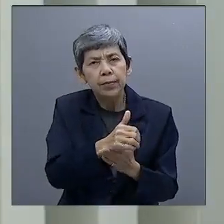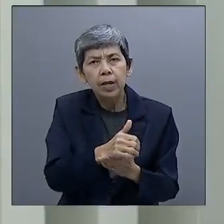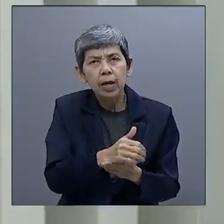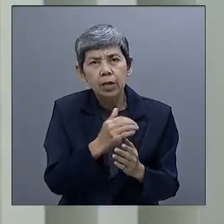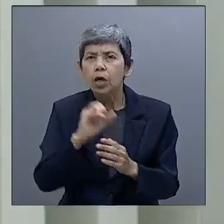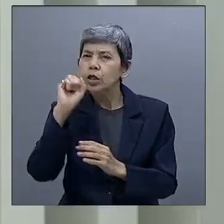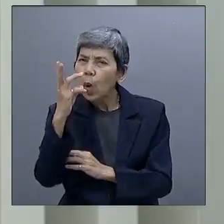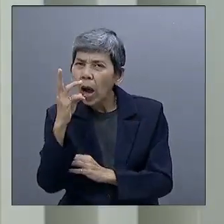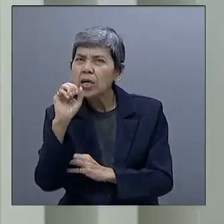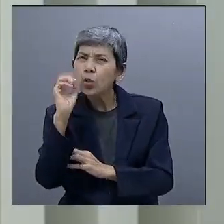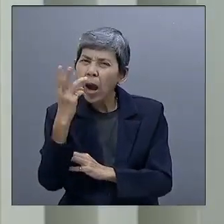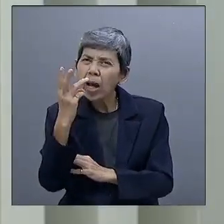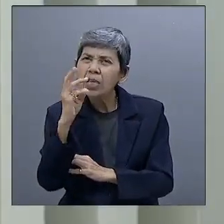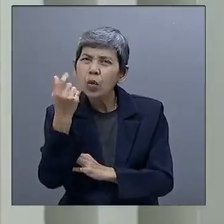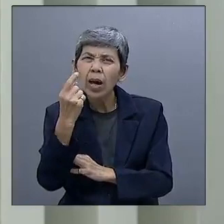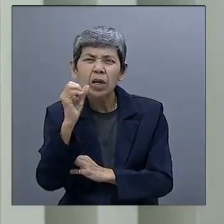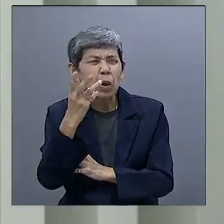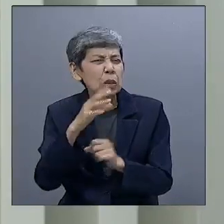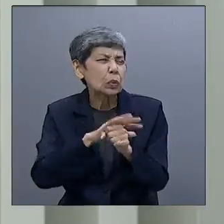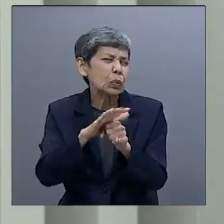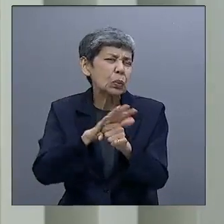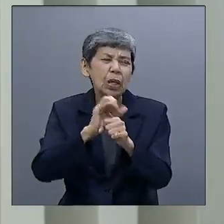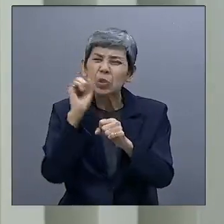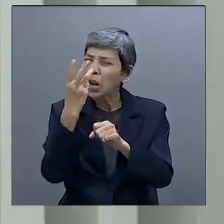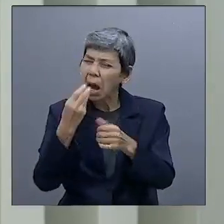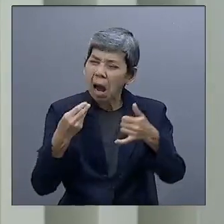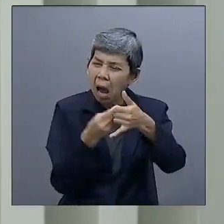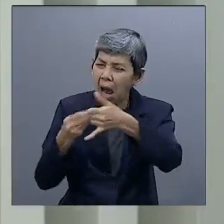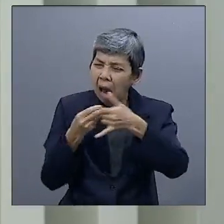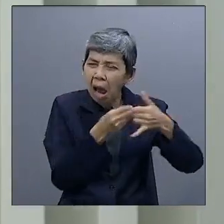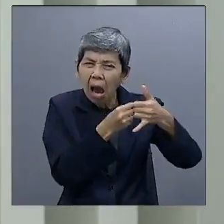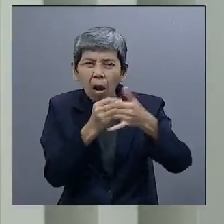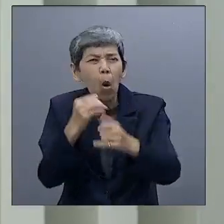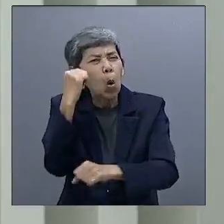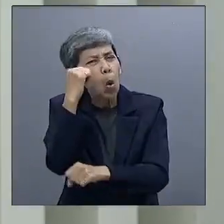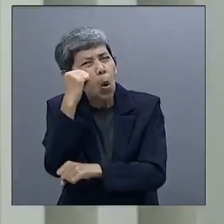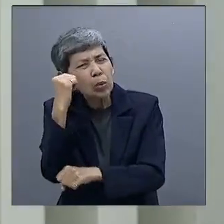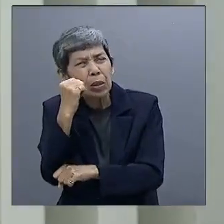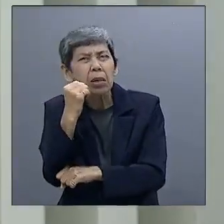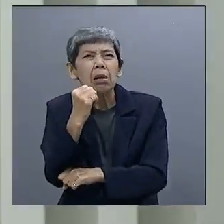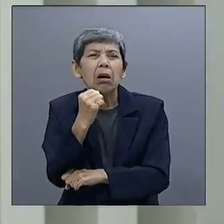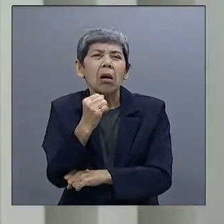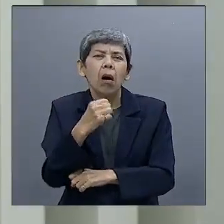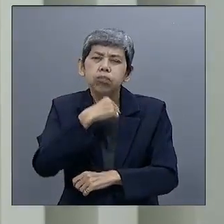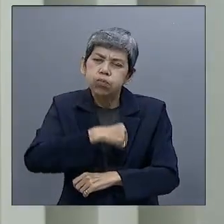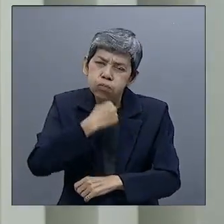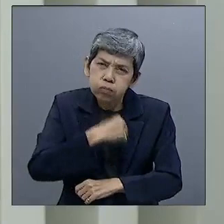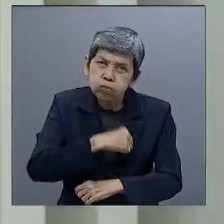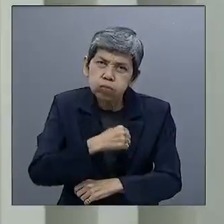สวัสดิการแบบแคบๆสำหรับคนจนใช่ไหมครับเบี้ยชราซึ่งตอน